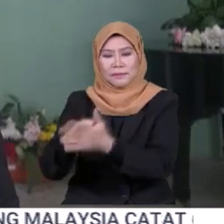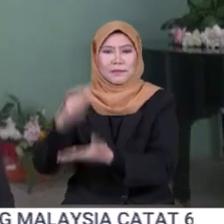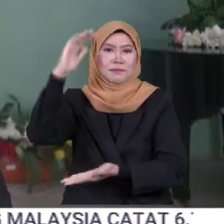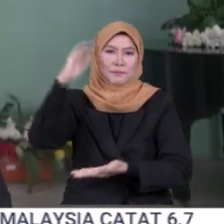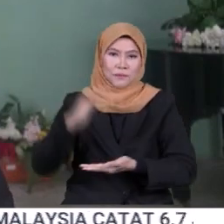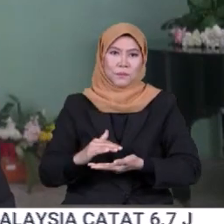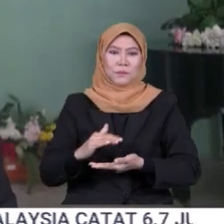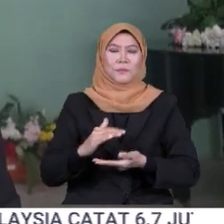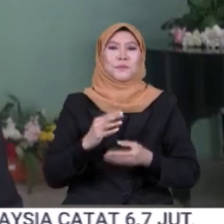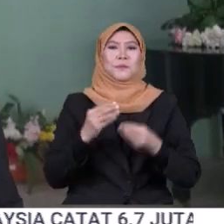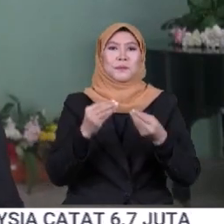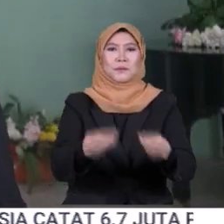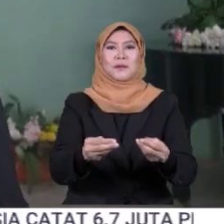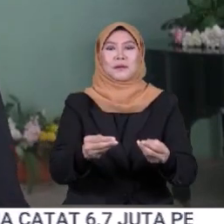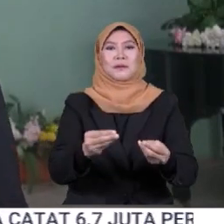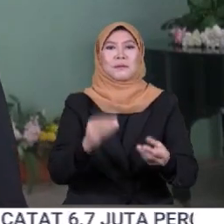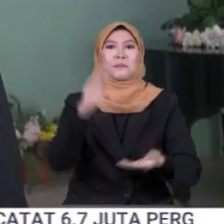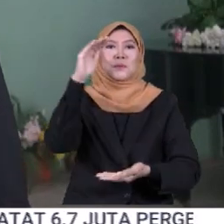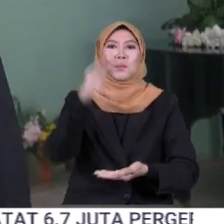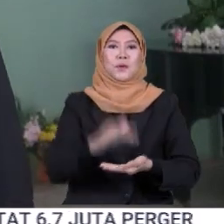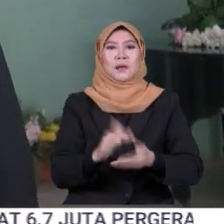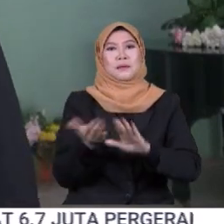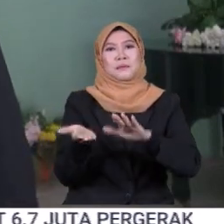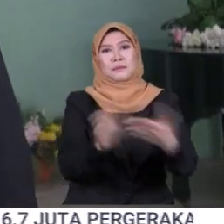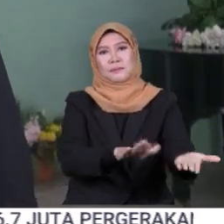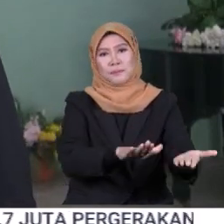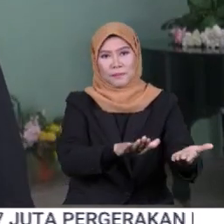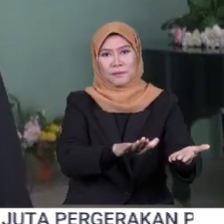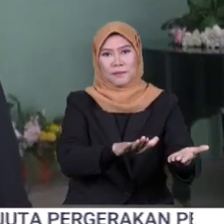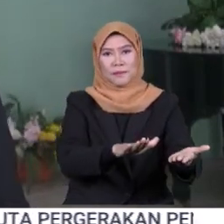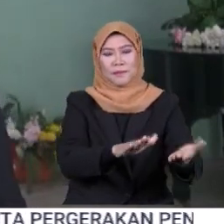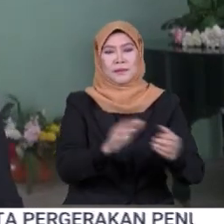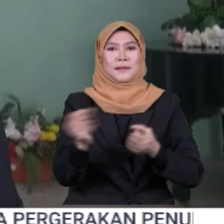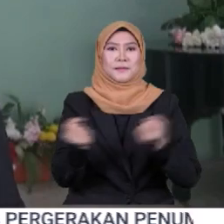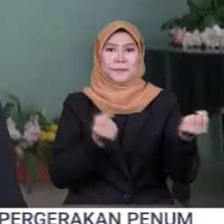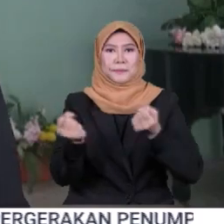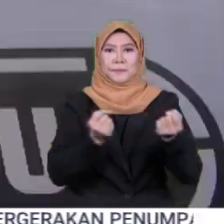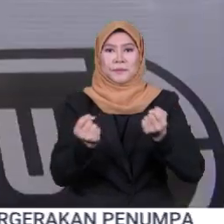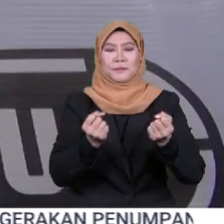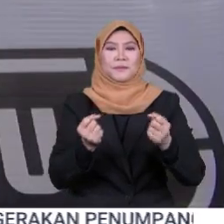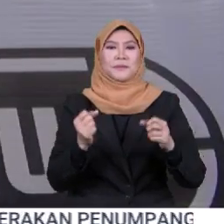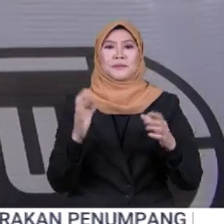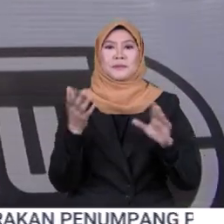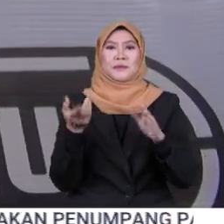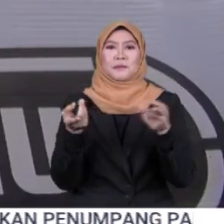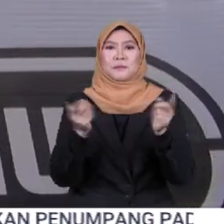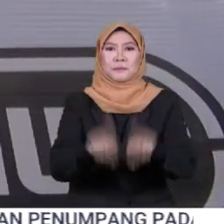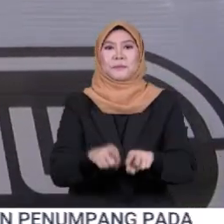kesan kepada pengurangan kadar kematian di jalan raya akibat kemalangan.